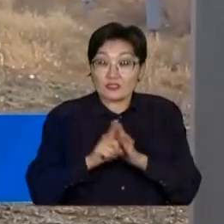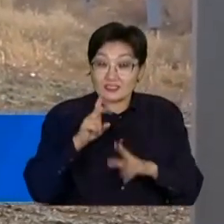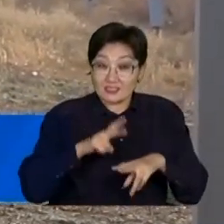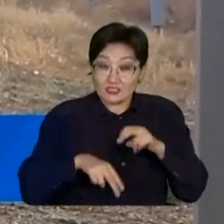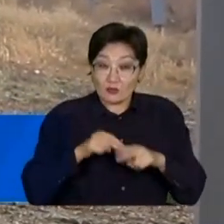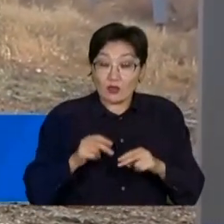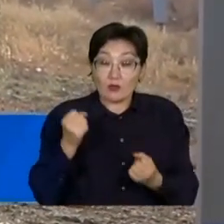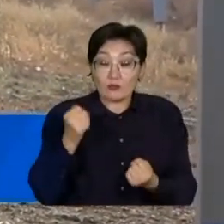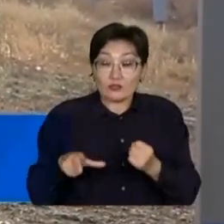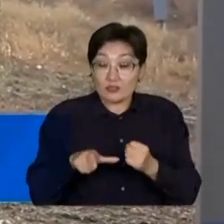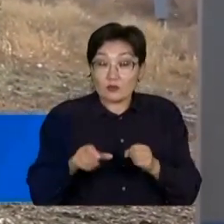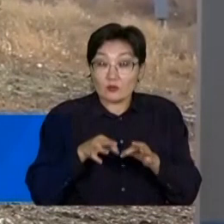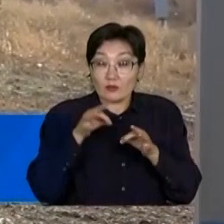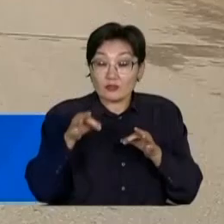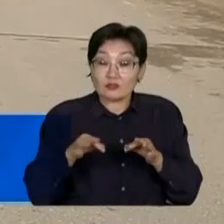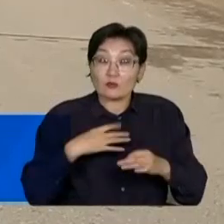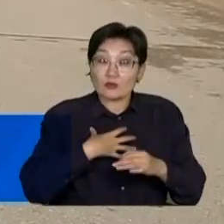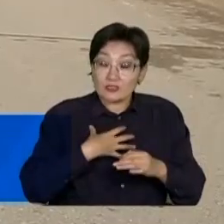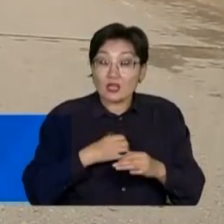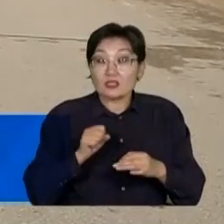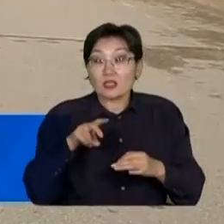строительство автодороги областного значения